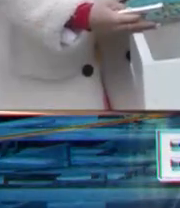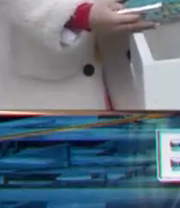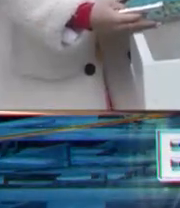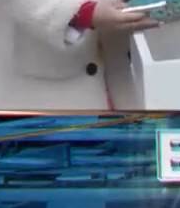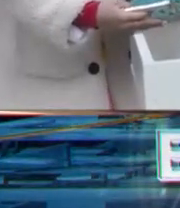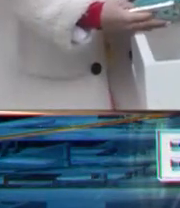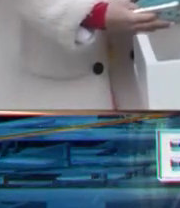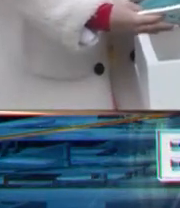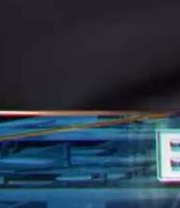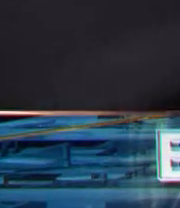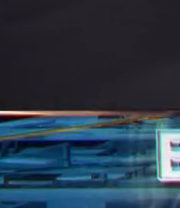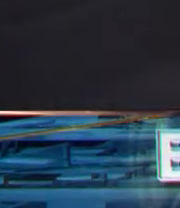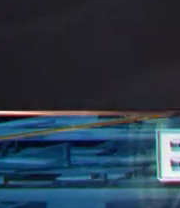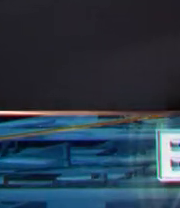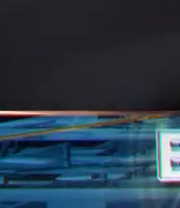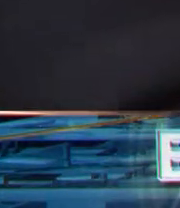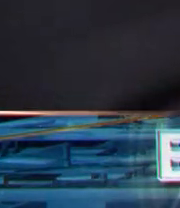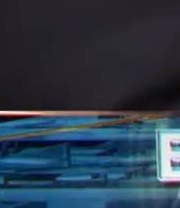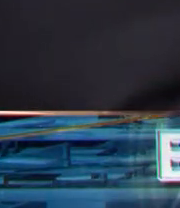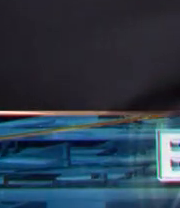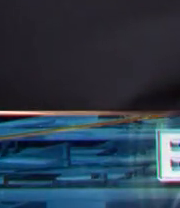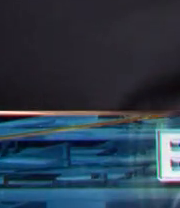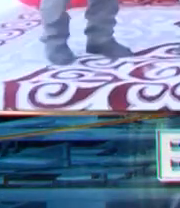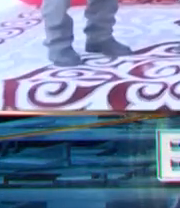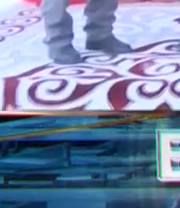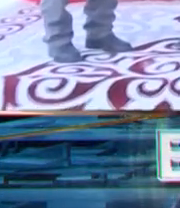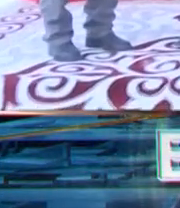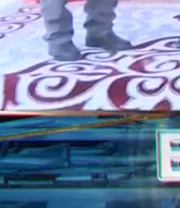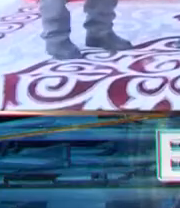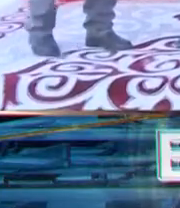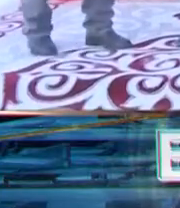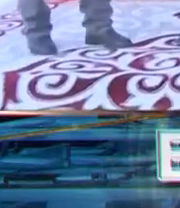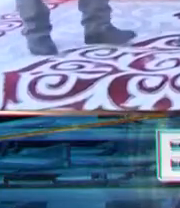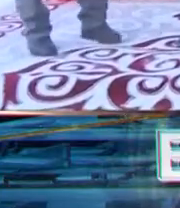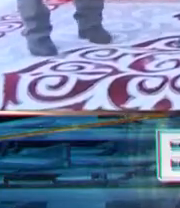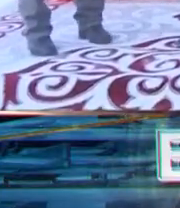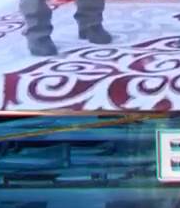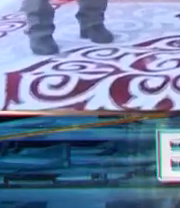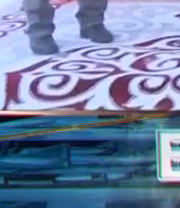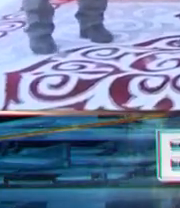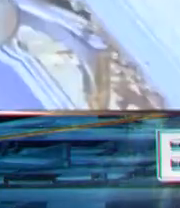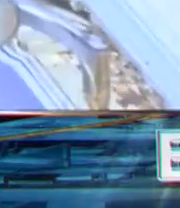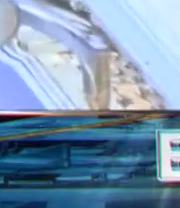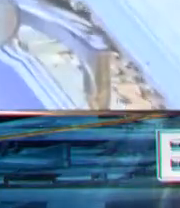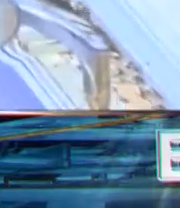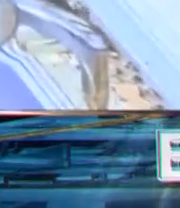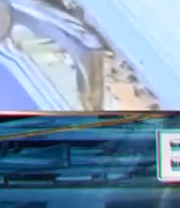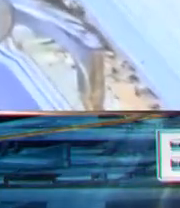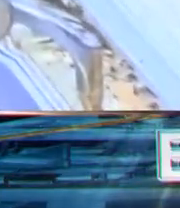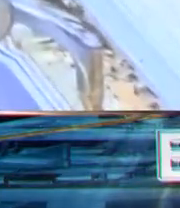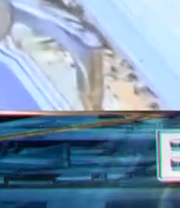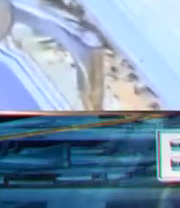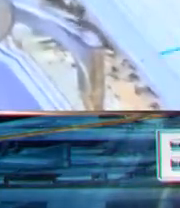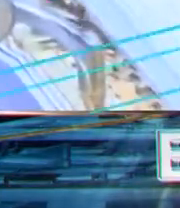Тұңғыш президент күнінде қоныс тойларын атап өтті. Қапшағай, Қаскелең, Үштөбе қалаларында 125 отбасы жаңа баспанаға ие